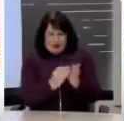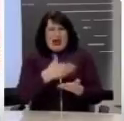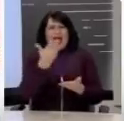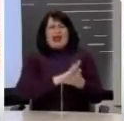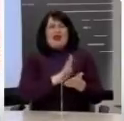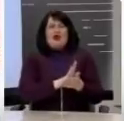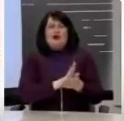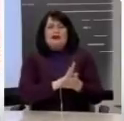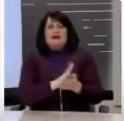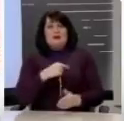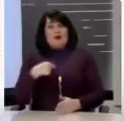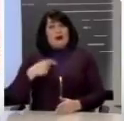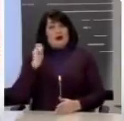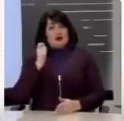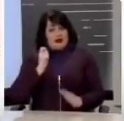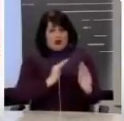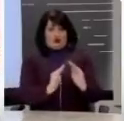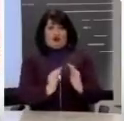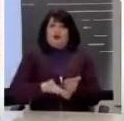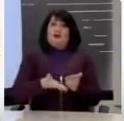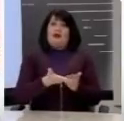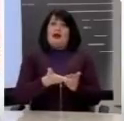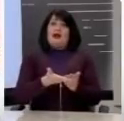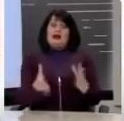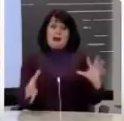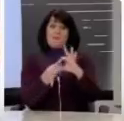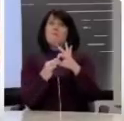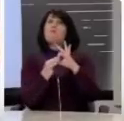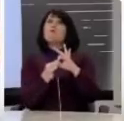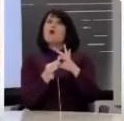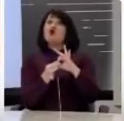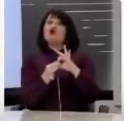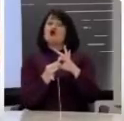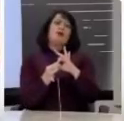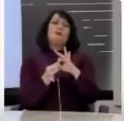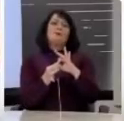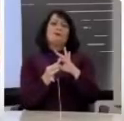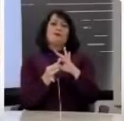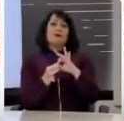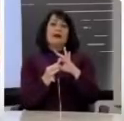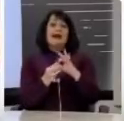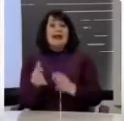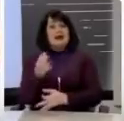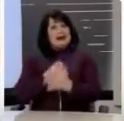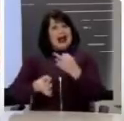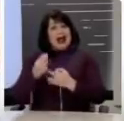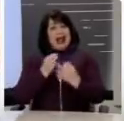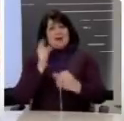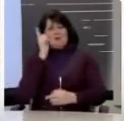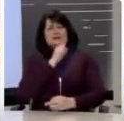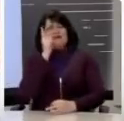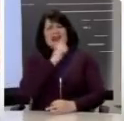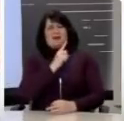ο αρχηγός ενός κόμματος και πόσο δεμένοι πια είναι μεταξύ τους, ώστε να φτάσει στο σημείο να αναπαράγει ψευδείς